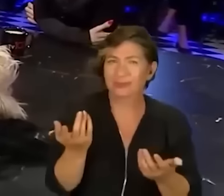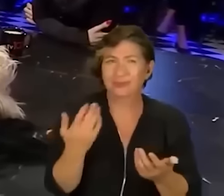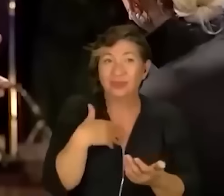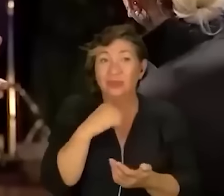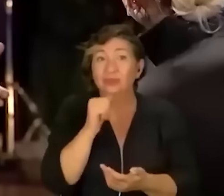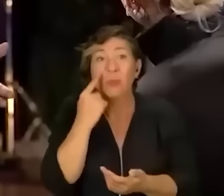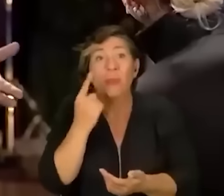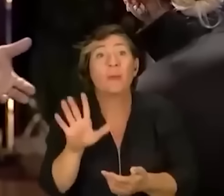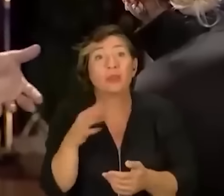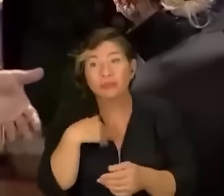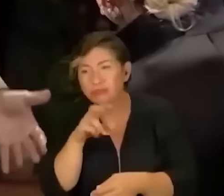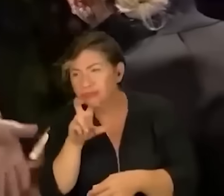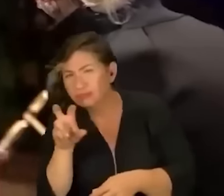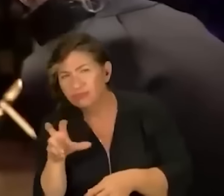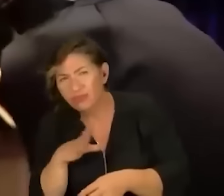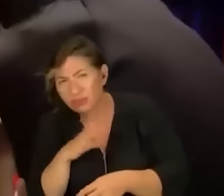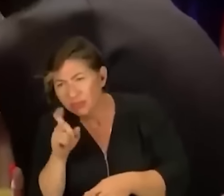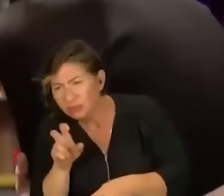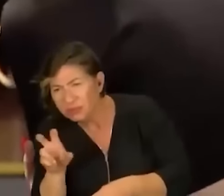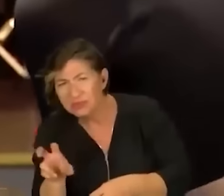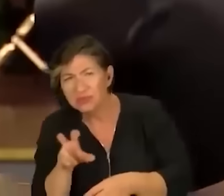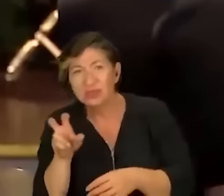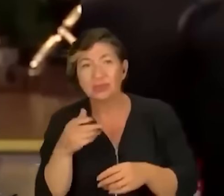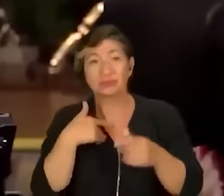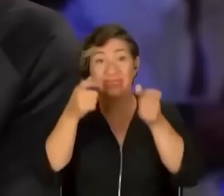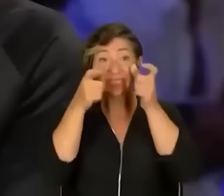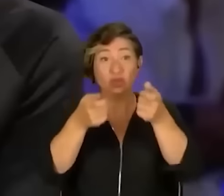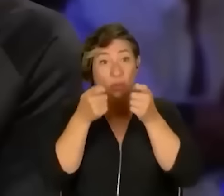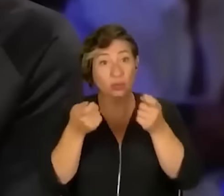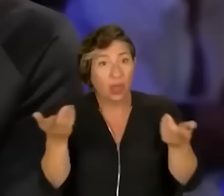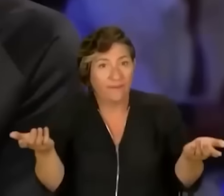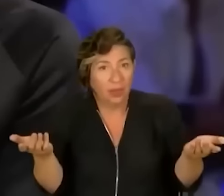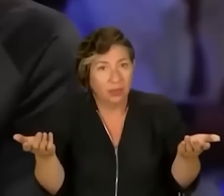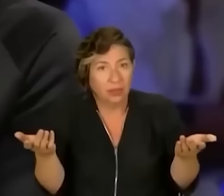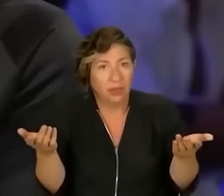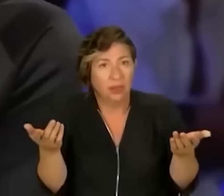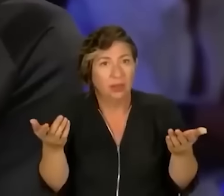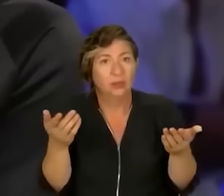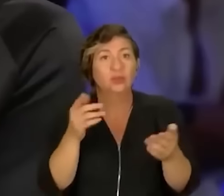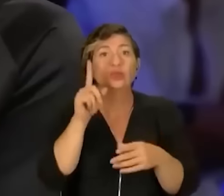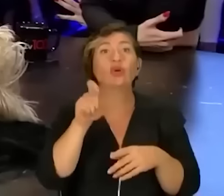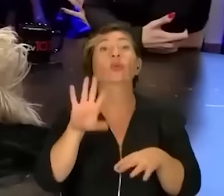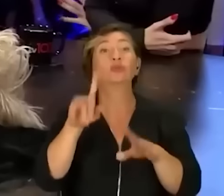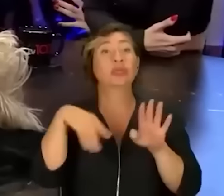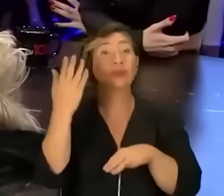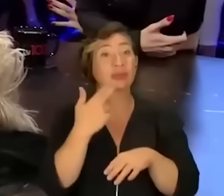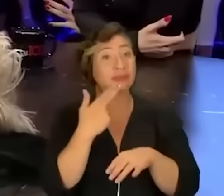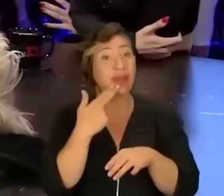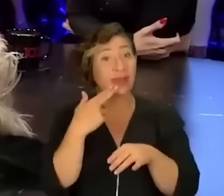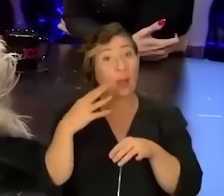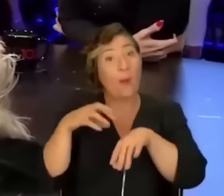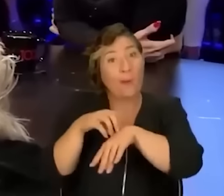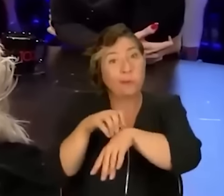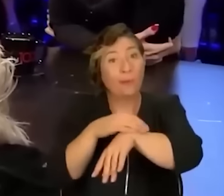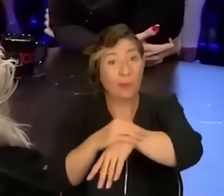Hiç bakmadığımız bir şekilde bakmaya başlıyor. Dur lan var mı aklım? O zaman biz dikkat çekiyoruz kendimize. Evet abi bir de selülite anlatıyorsunuz. O zaman sormuyoruz kızlar bundan sonra selülit evet, var mı diye.